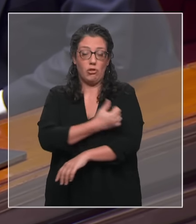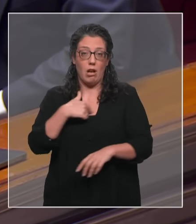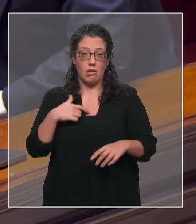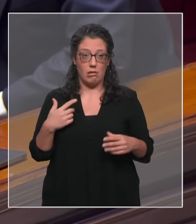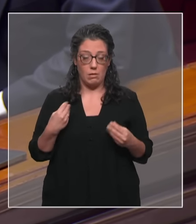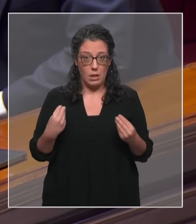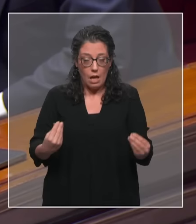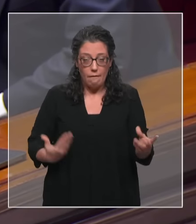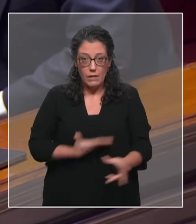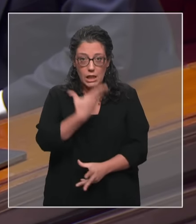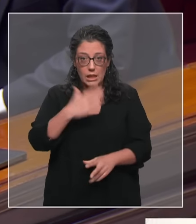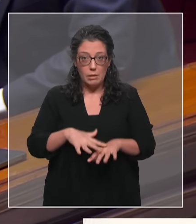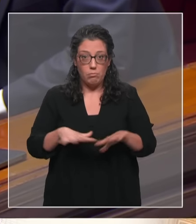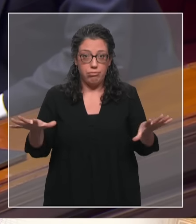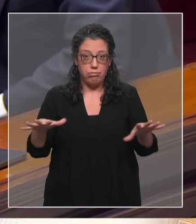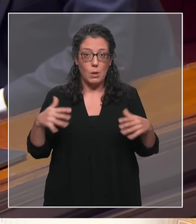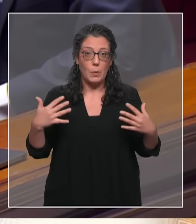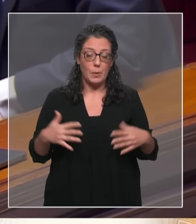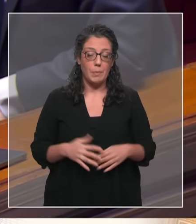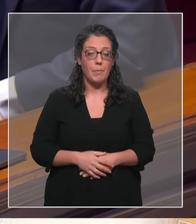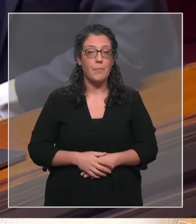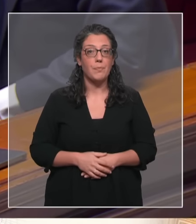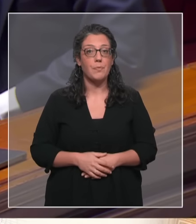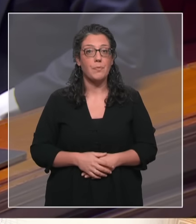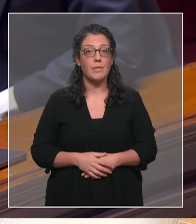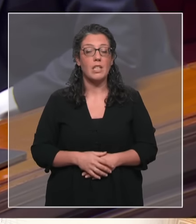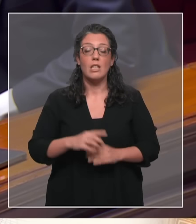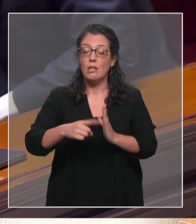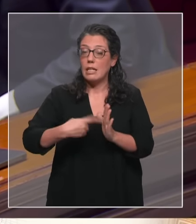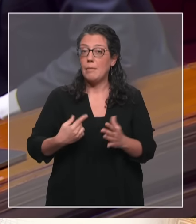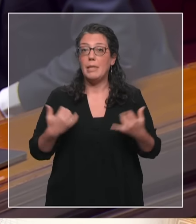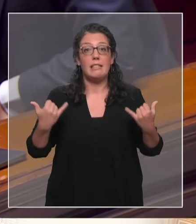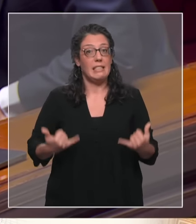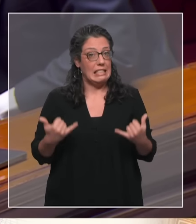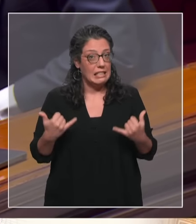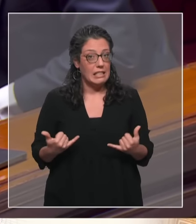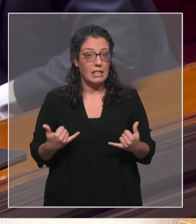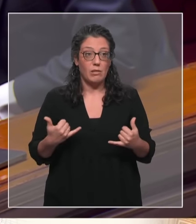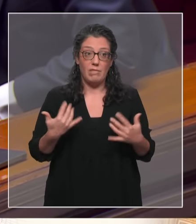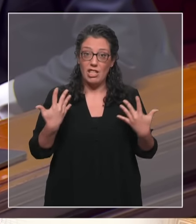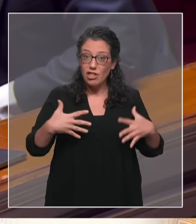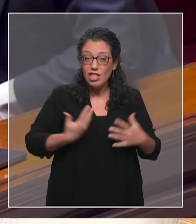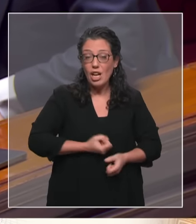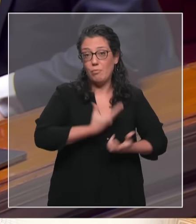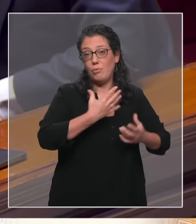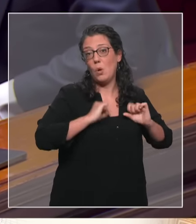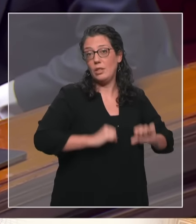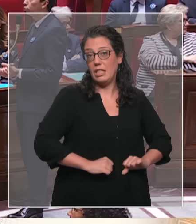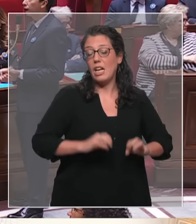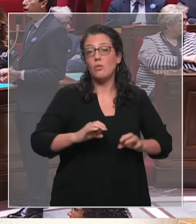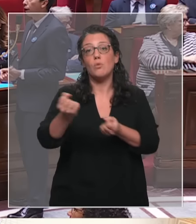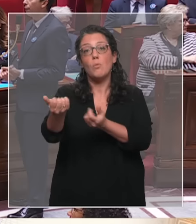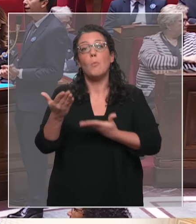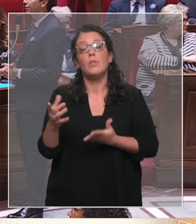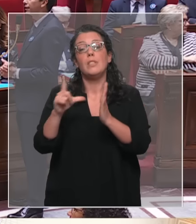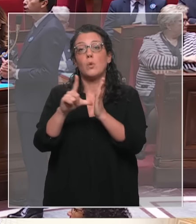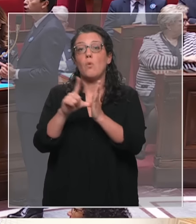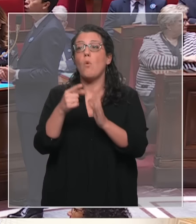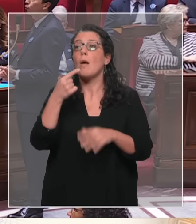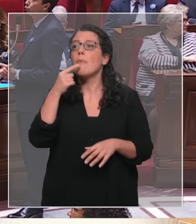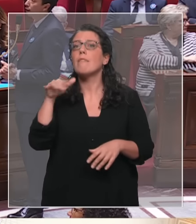lot de victimes, comme je le disais tout à l'heure. Je veux d'abord redire ici, comme j'ai déjà pu le dire au Sénat, combien la proposition de loi qui a été évoquée tout à l'heure par